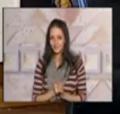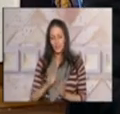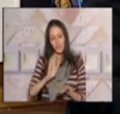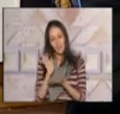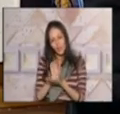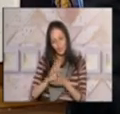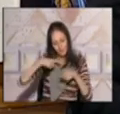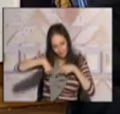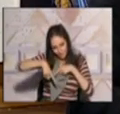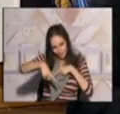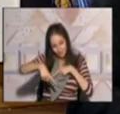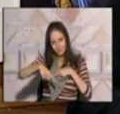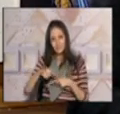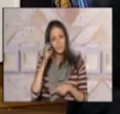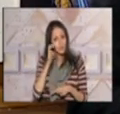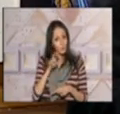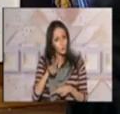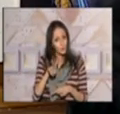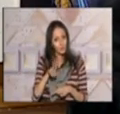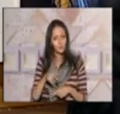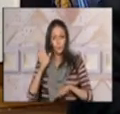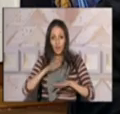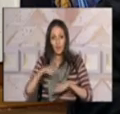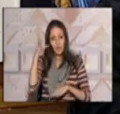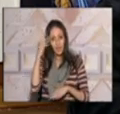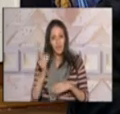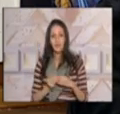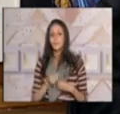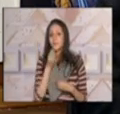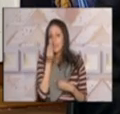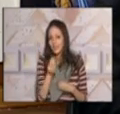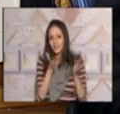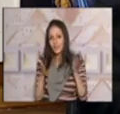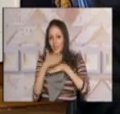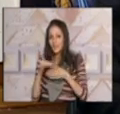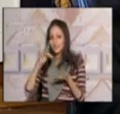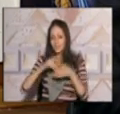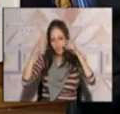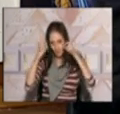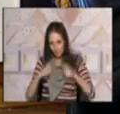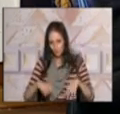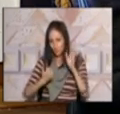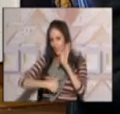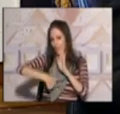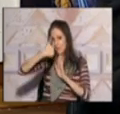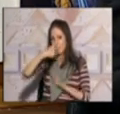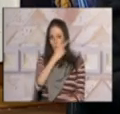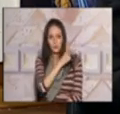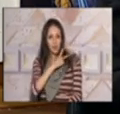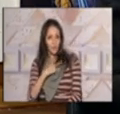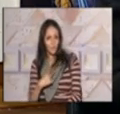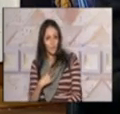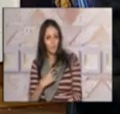نلقي الضوء بشكل افضل على هذه الجائزه الوطنيه للتميز الحكومي اللي بتاتي في اطار الحصول على